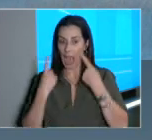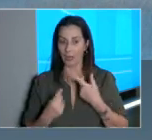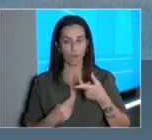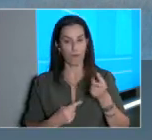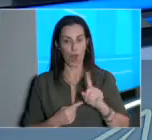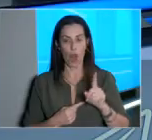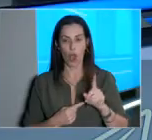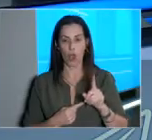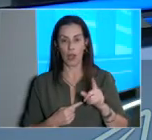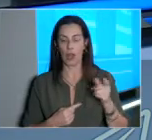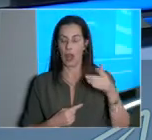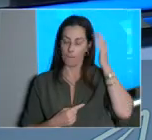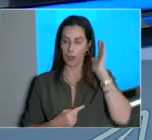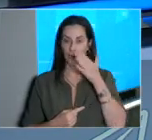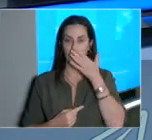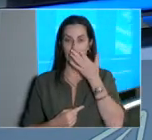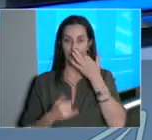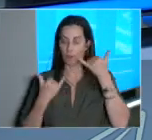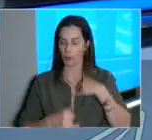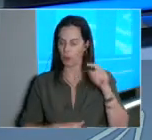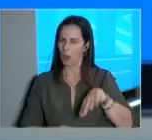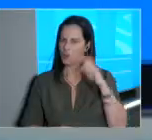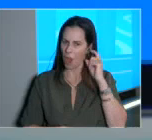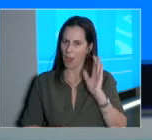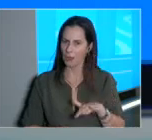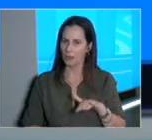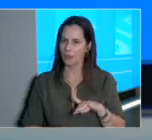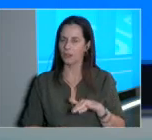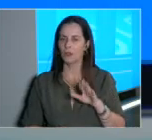החרדי מאשר לקמפיין של יאיר לפיד. והיום בדרכי לכאן גם שמעתי